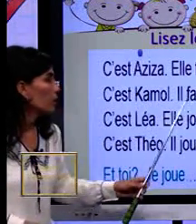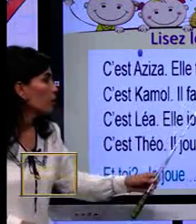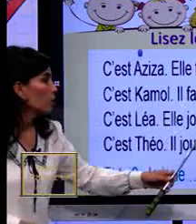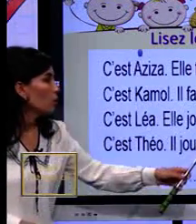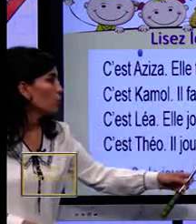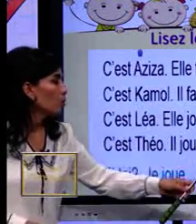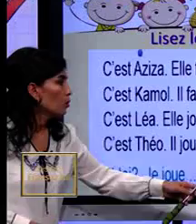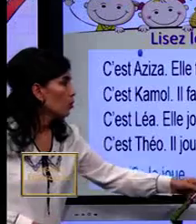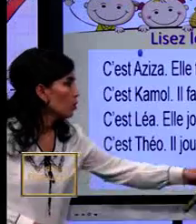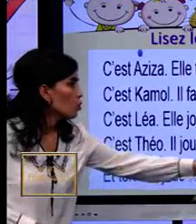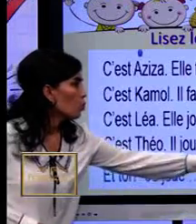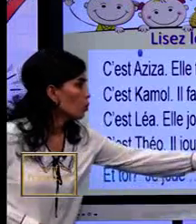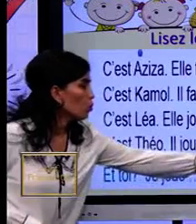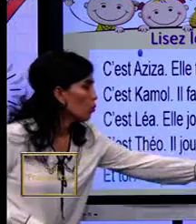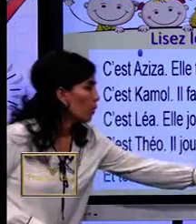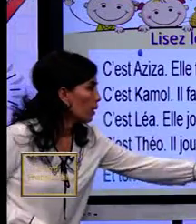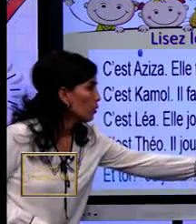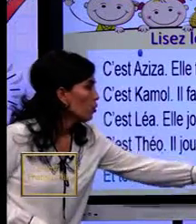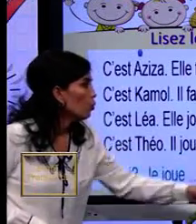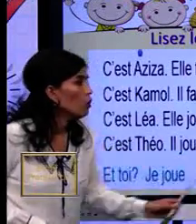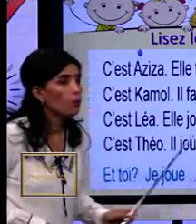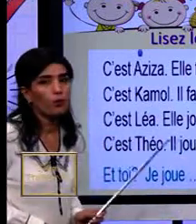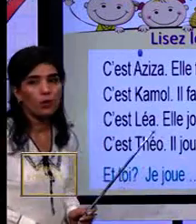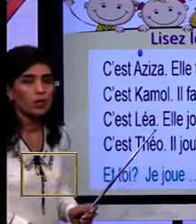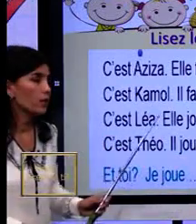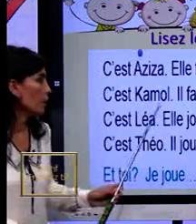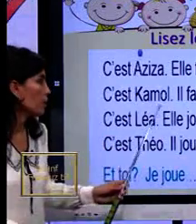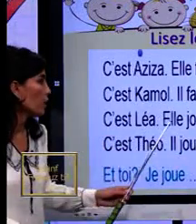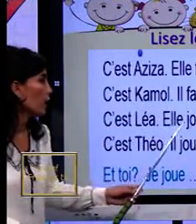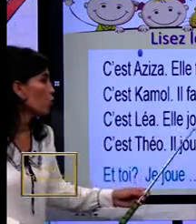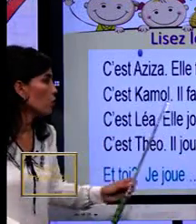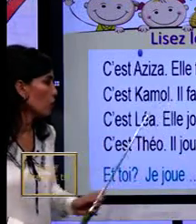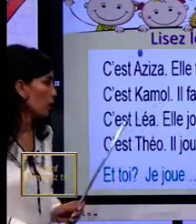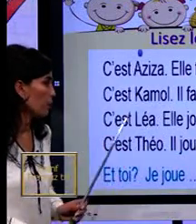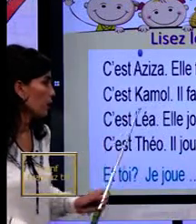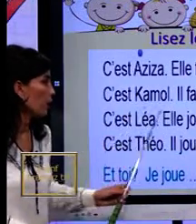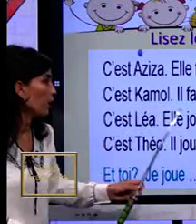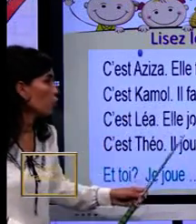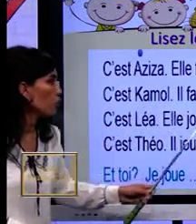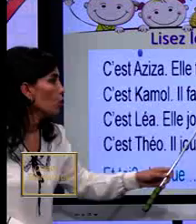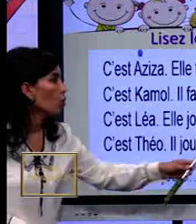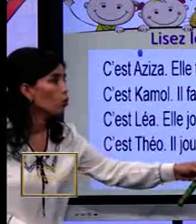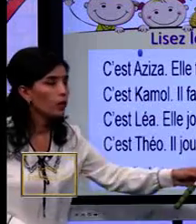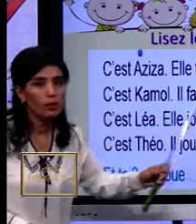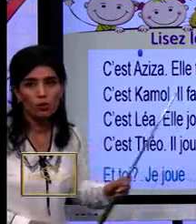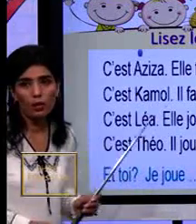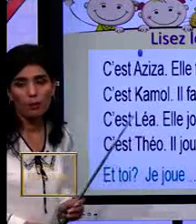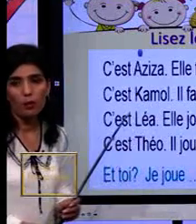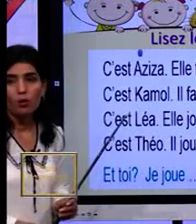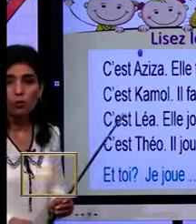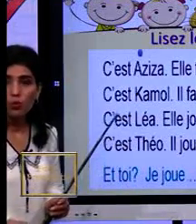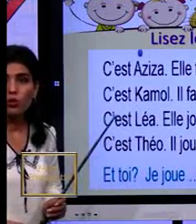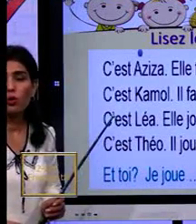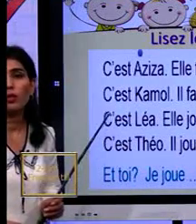agar sport turi bilan o'ynamoq fe'lini ishlatsak, biz elle joue ni ishlatamiz. Ya'ni elle joue au tennis de